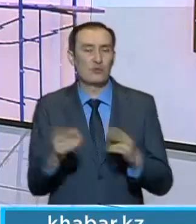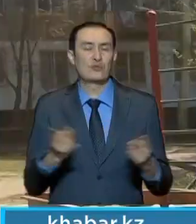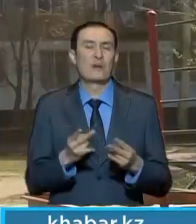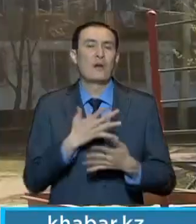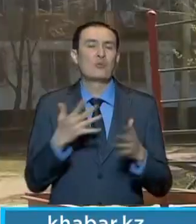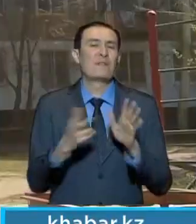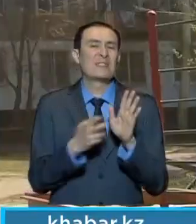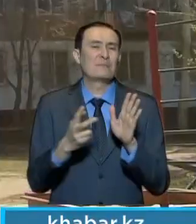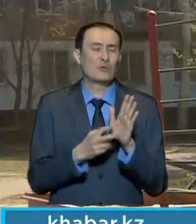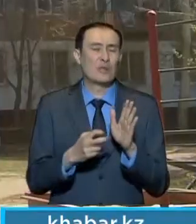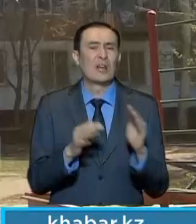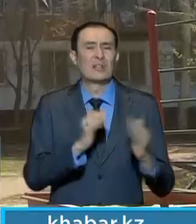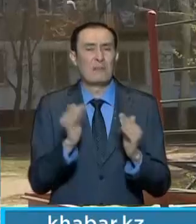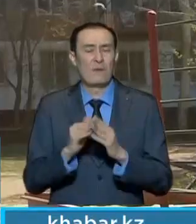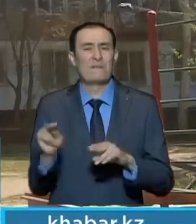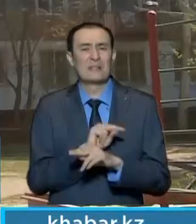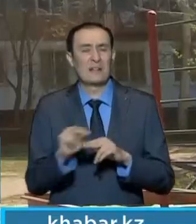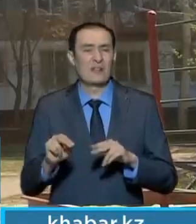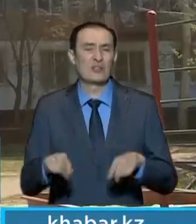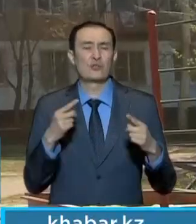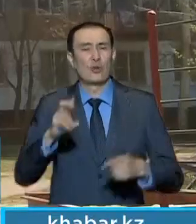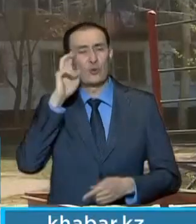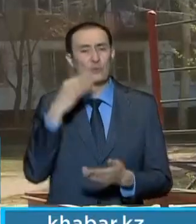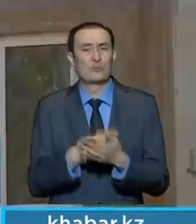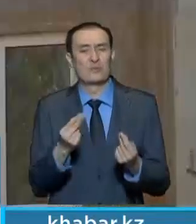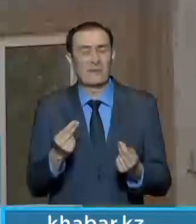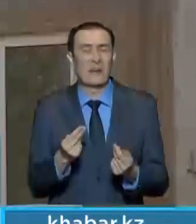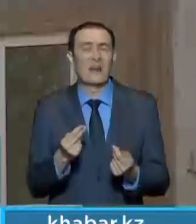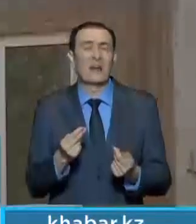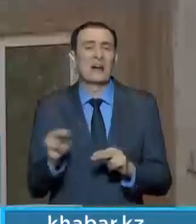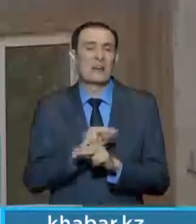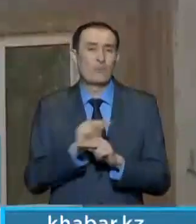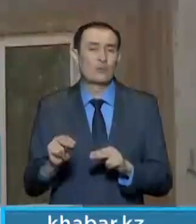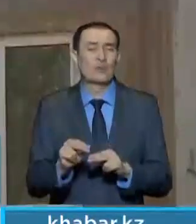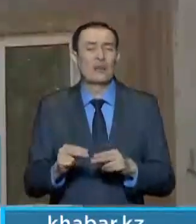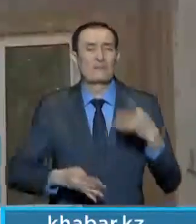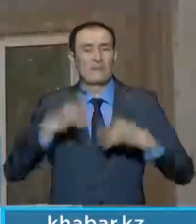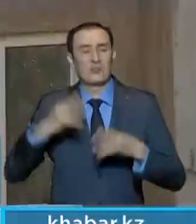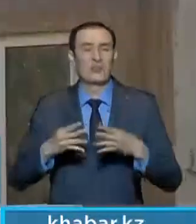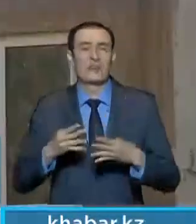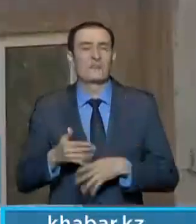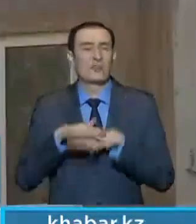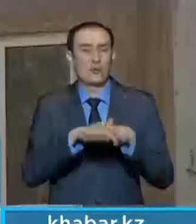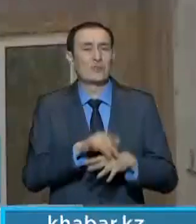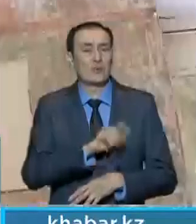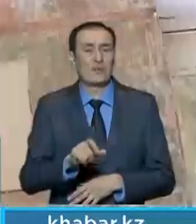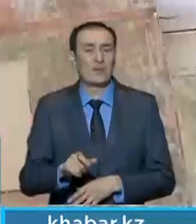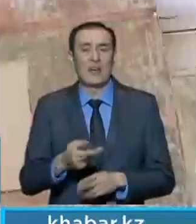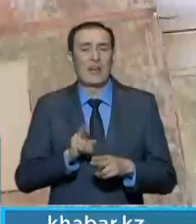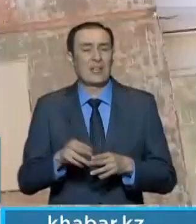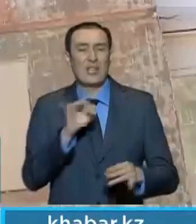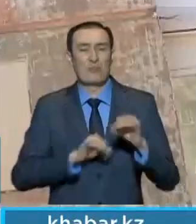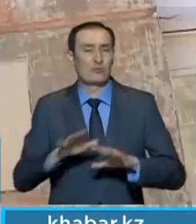больше 800 панелей домов. Восстановление идет за счет бюджетных средств. Варианты ремонта высоток через целевые взносы жильцов не